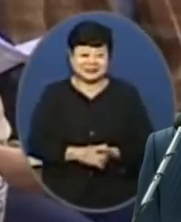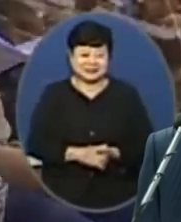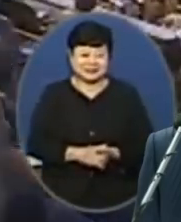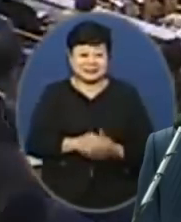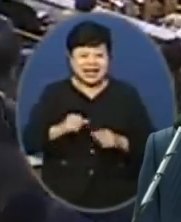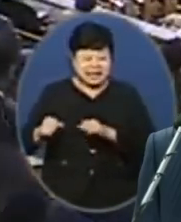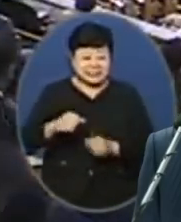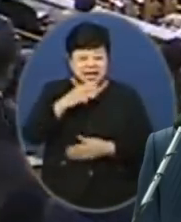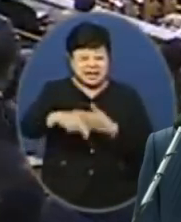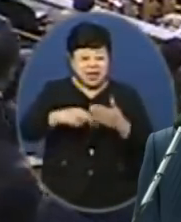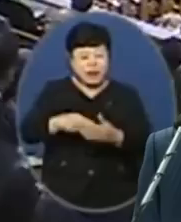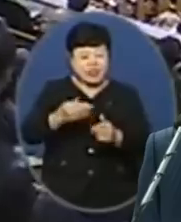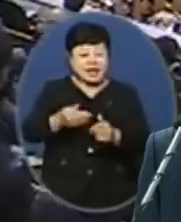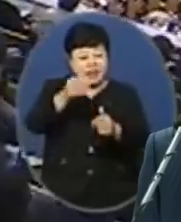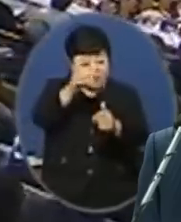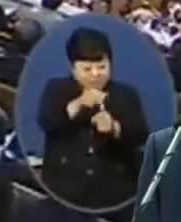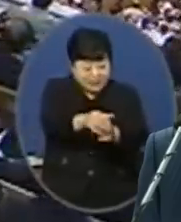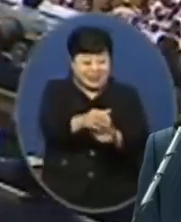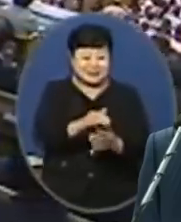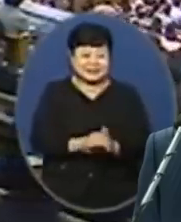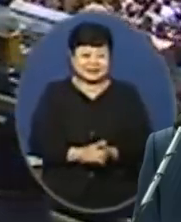너희 행사를 야훼께 맡기라.